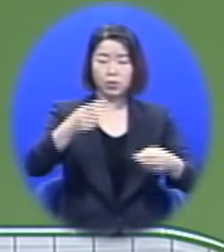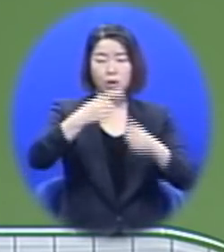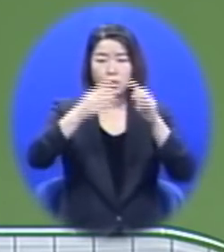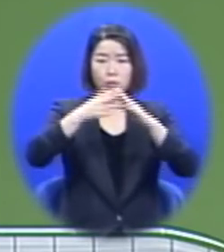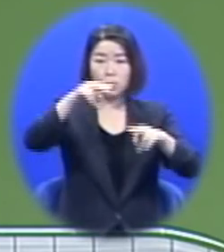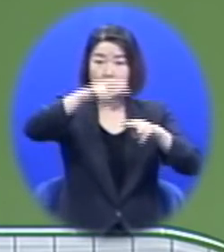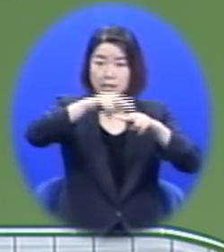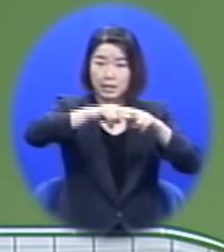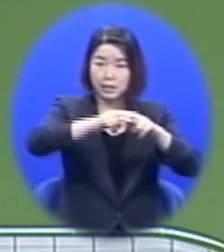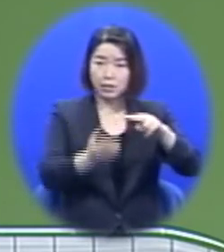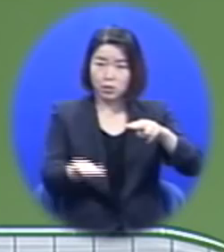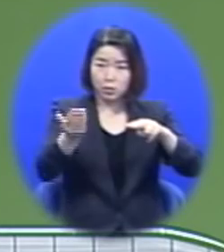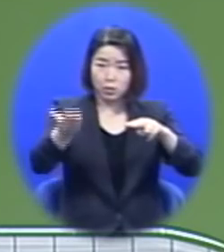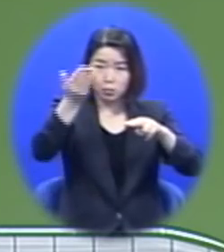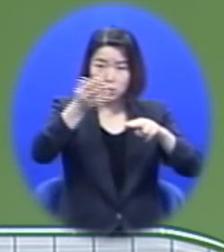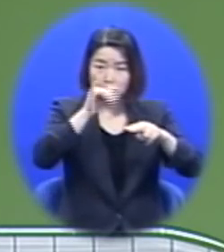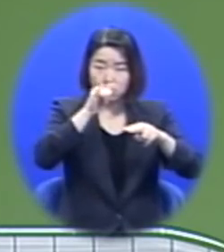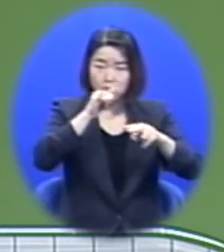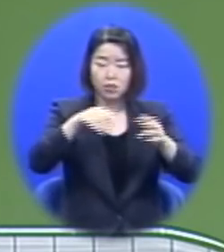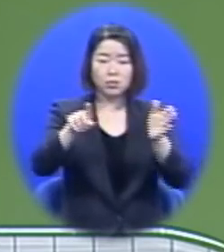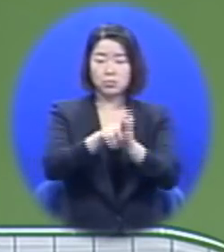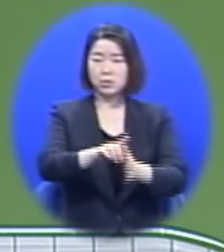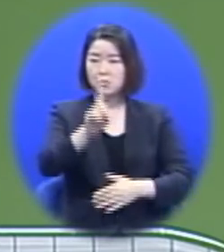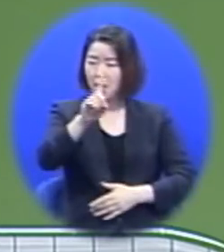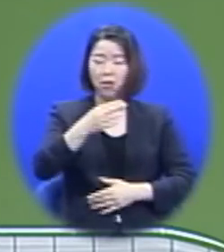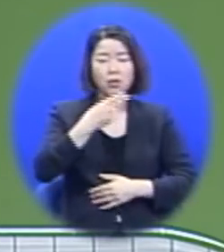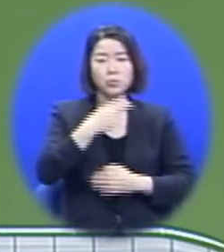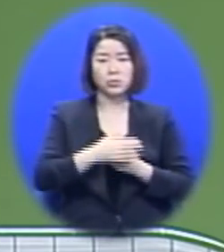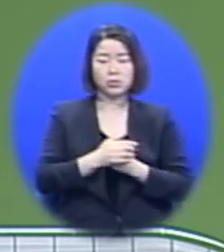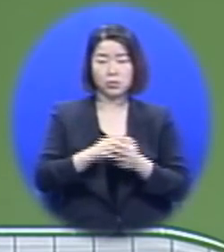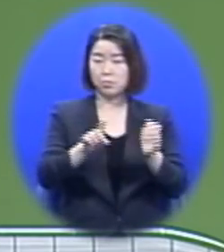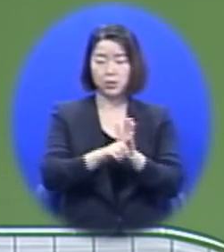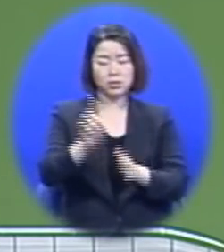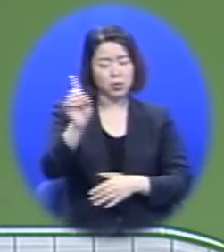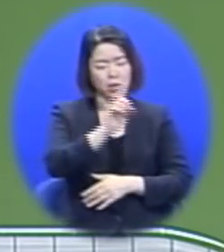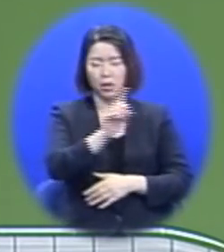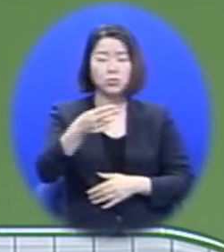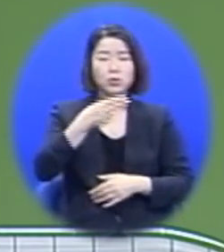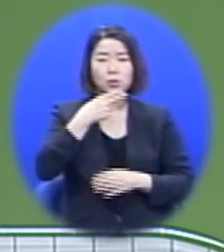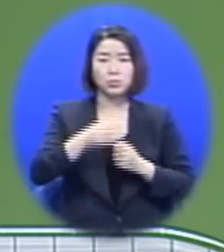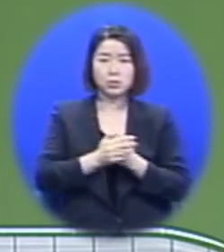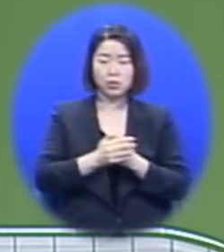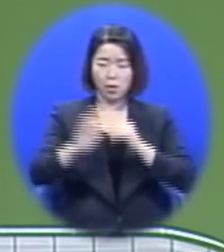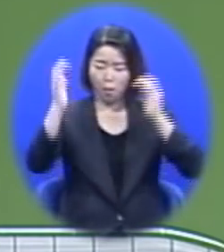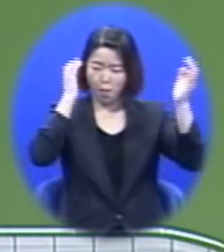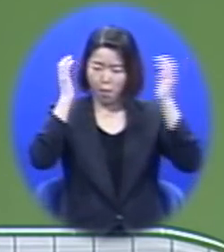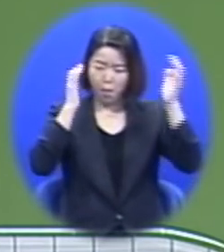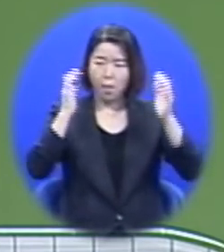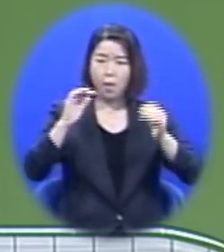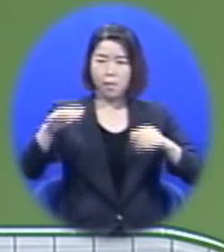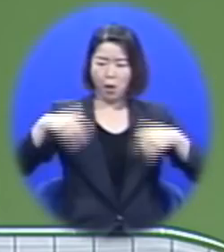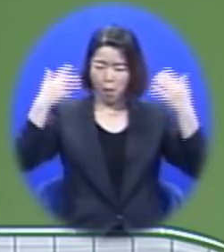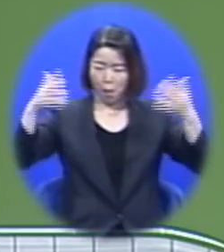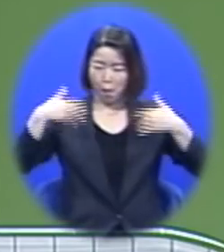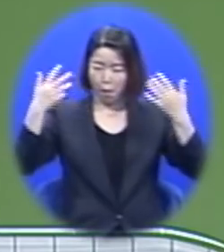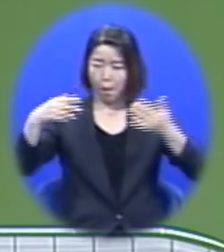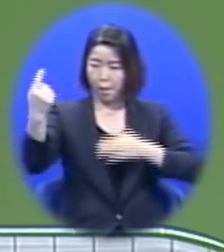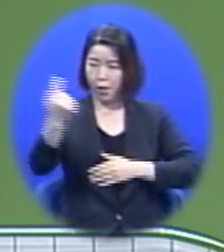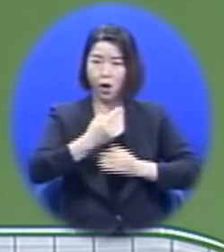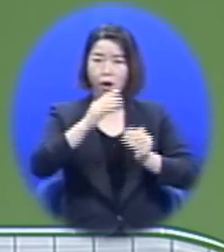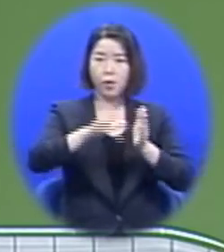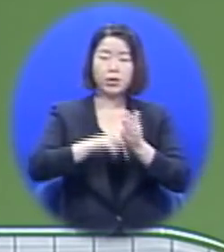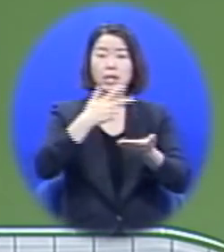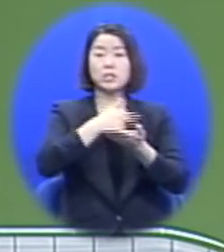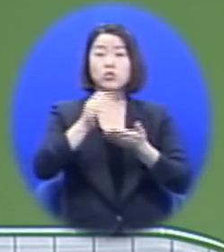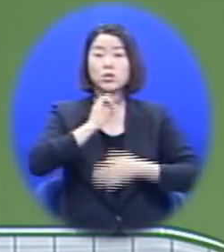많아졌는데 믿음은 아무것도 없어요. 진짜 믿음은 없어요. 환란이 오고 풍파가 올 때